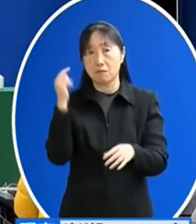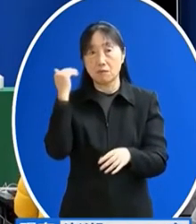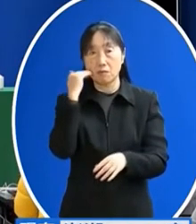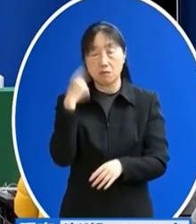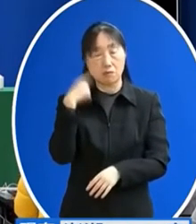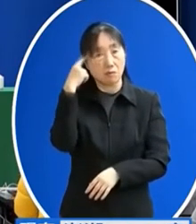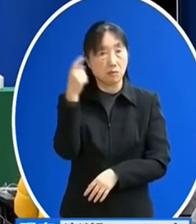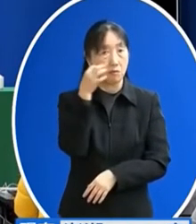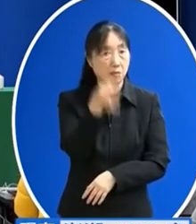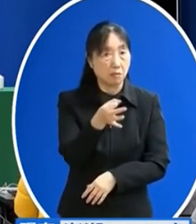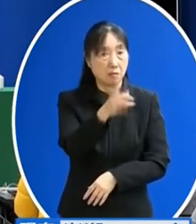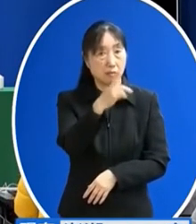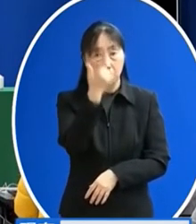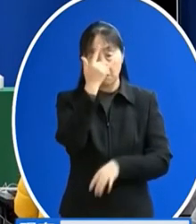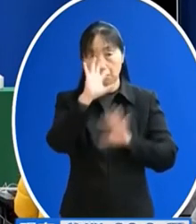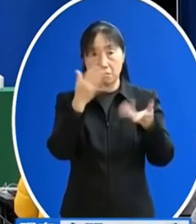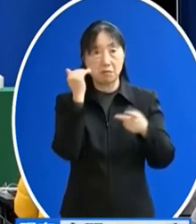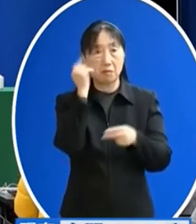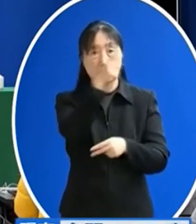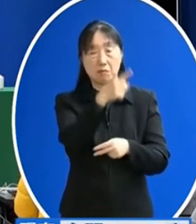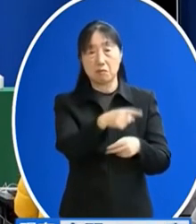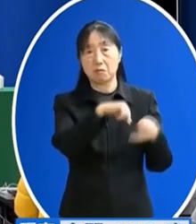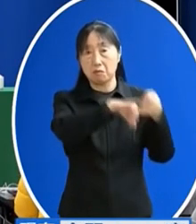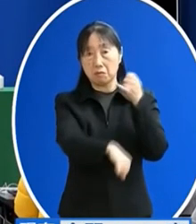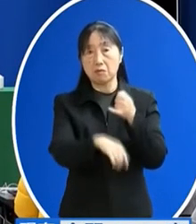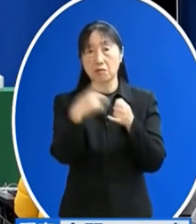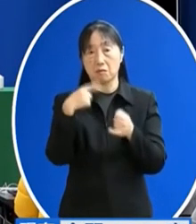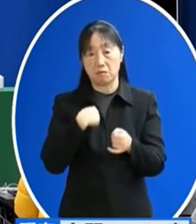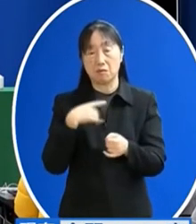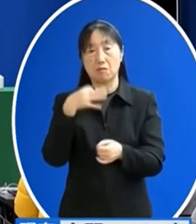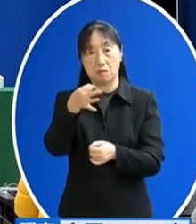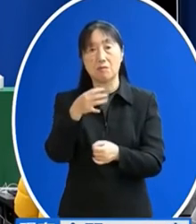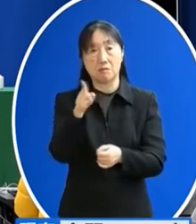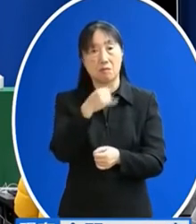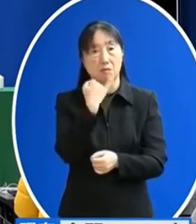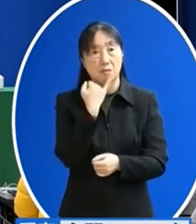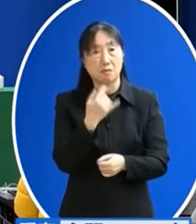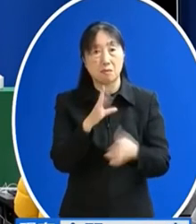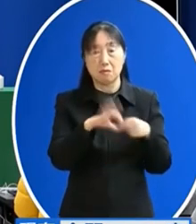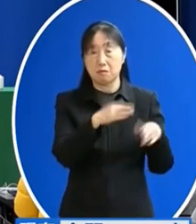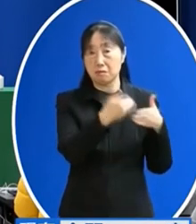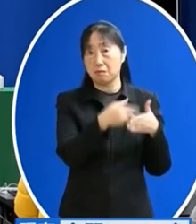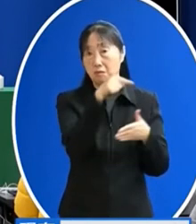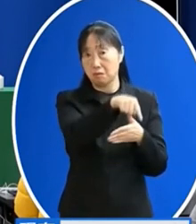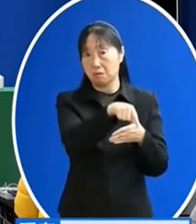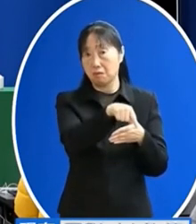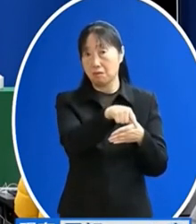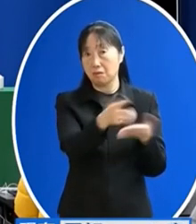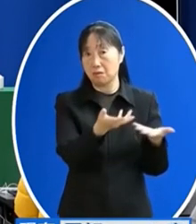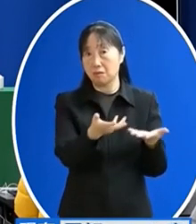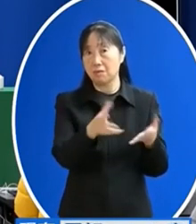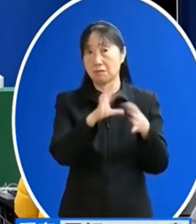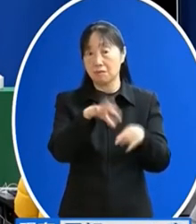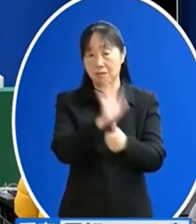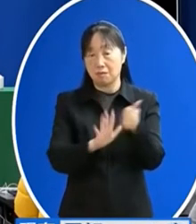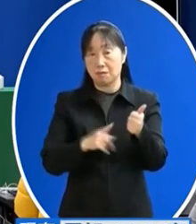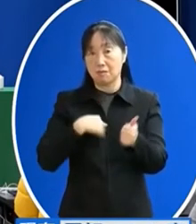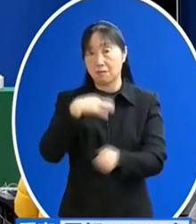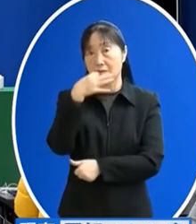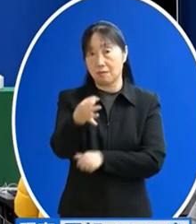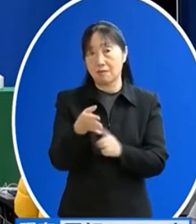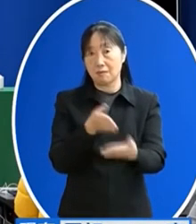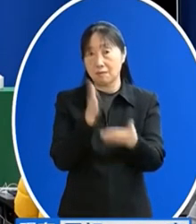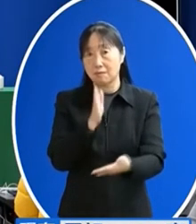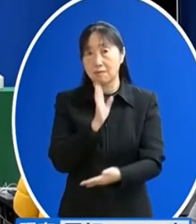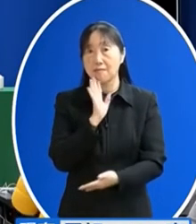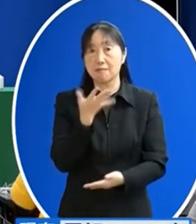国的辉瑞他们违约，我们才有可能买得到。那我们目前是不是因为这大陆这一层关系，所以让我们买辉瑞疫苗是有受到